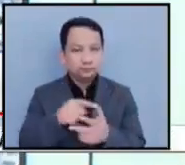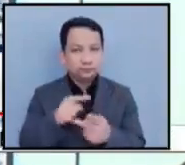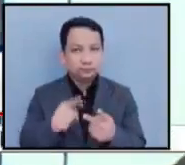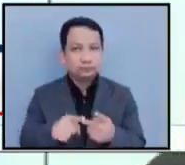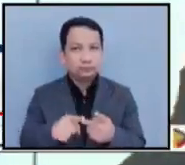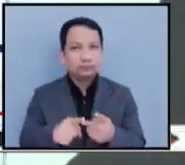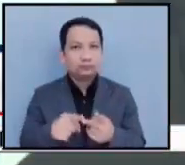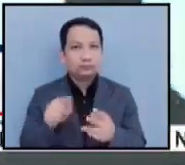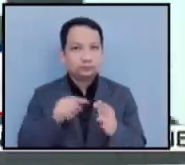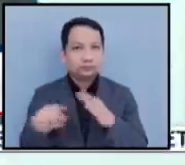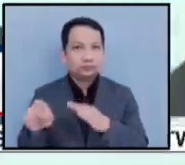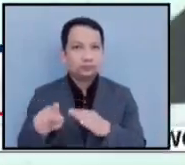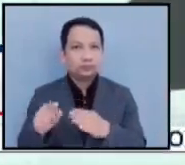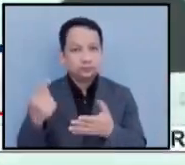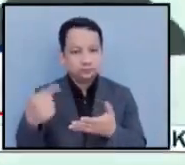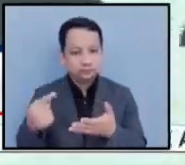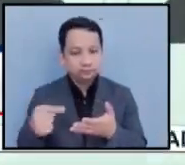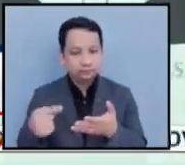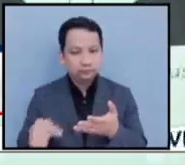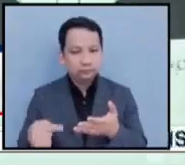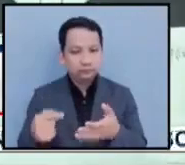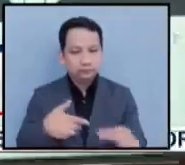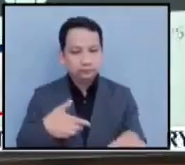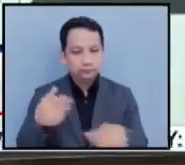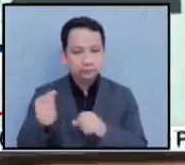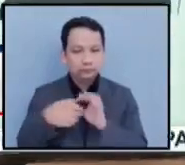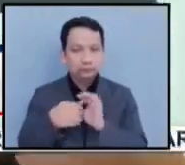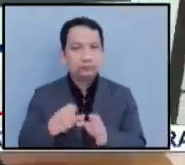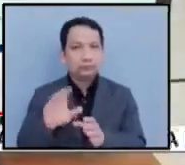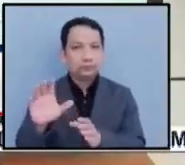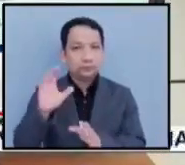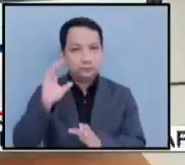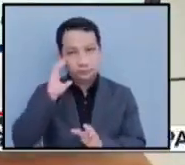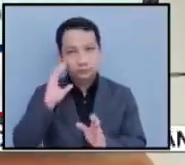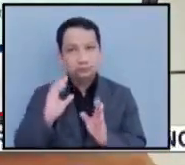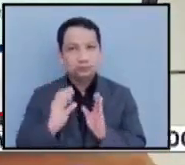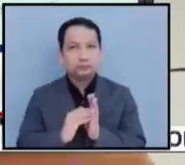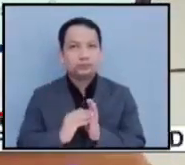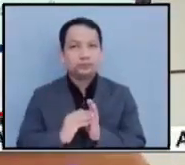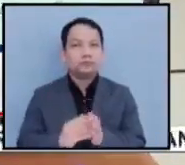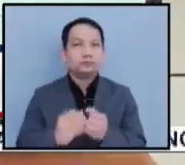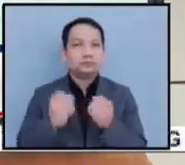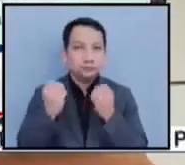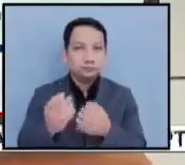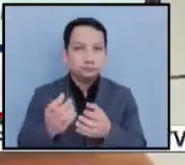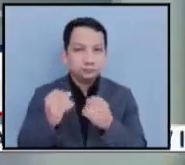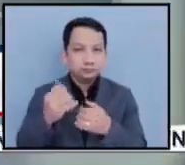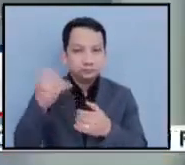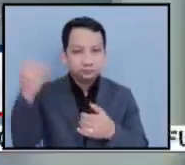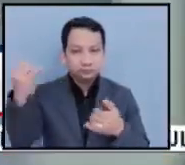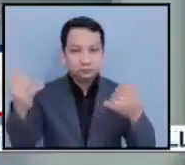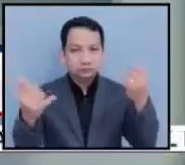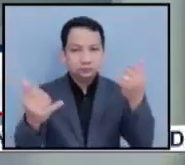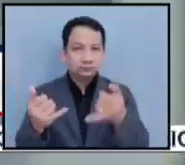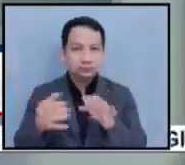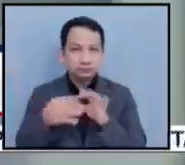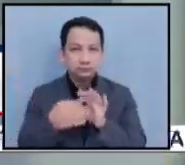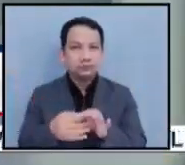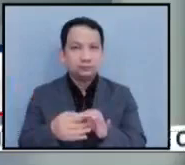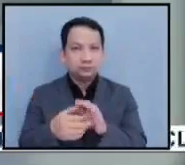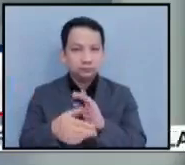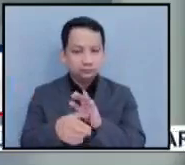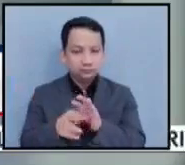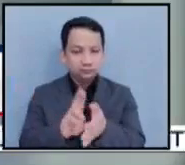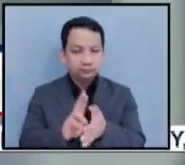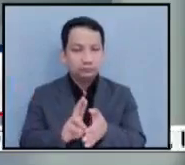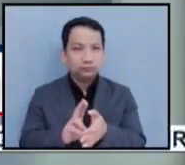itong biniberipika bago ilabas ang kanilang larawan. Daang-daang CCTV footage naman ang nire-review ng pulisya sa